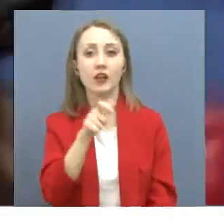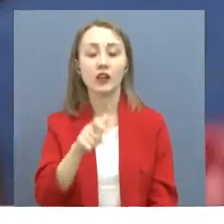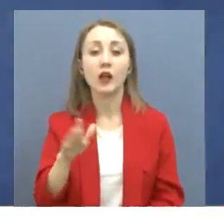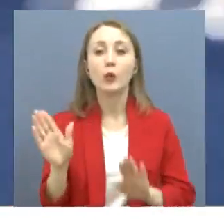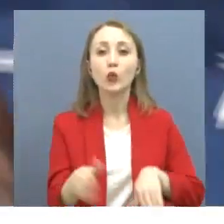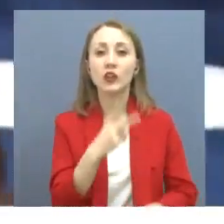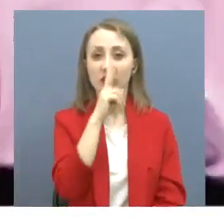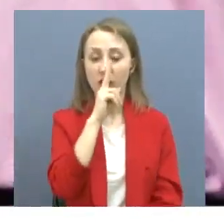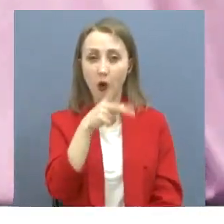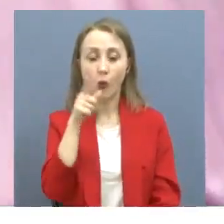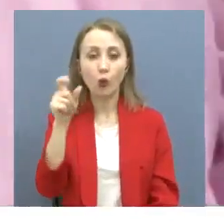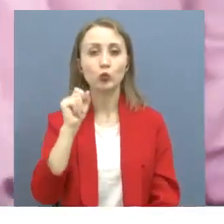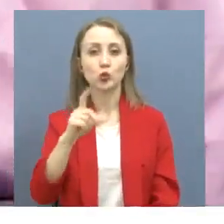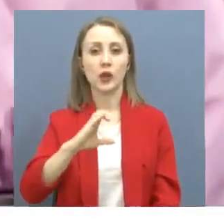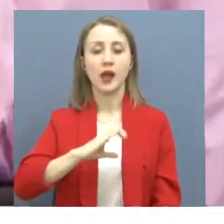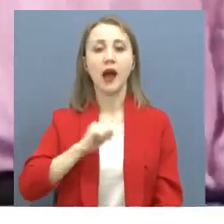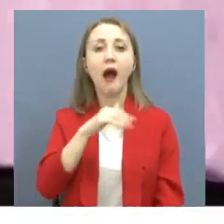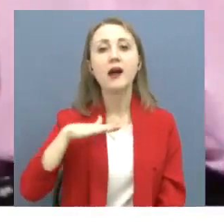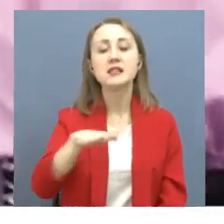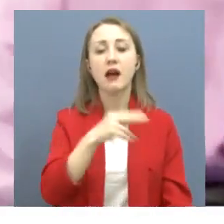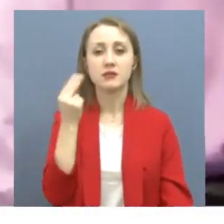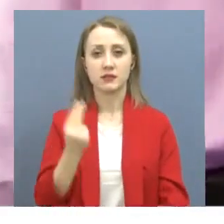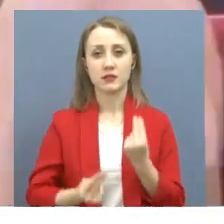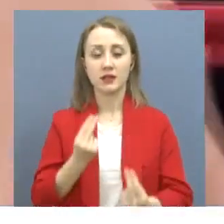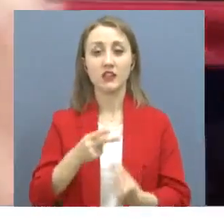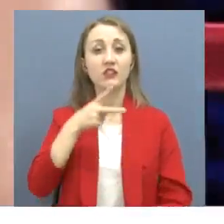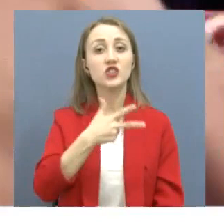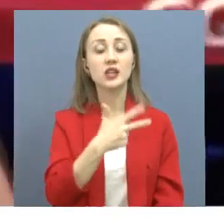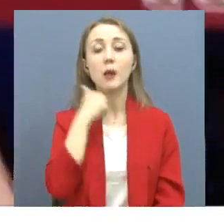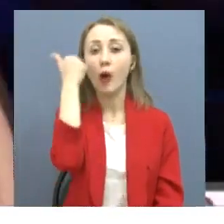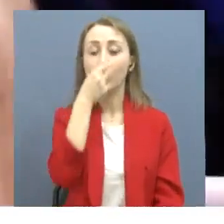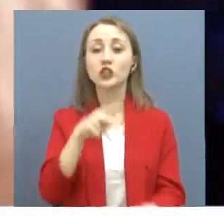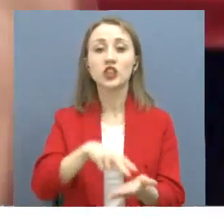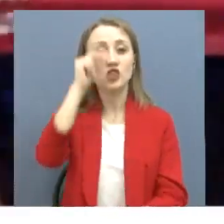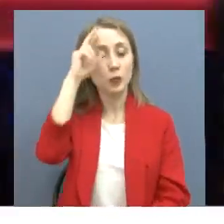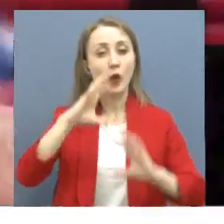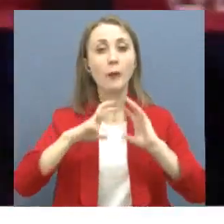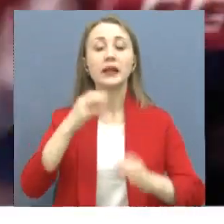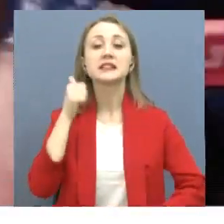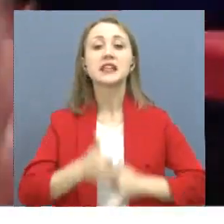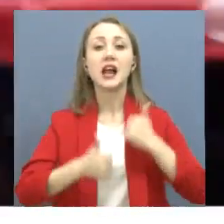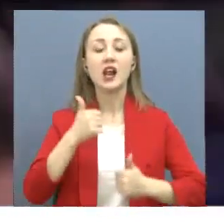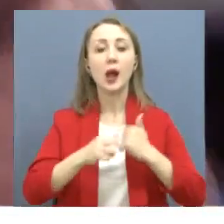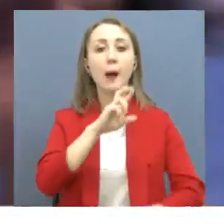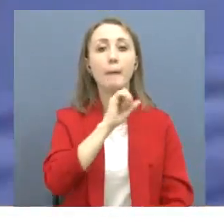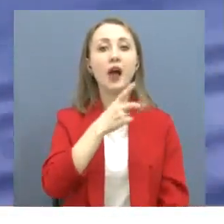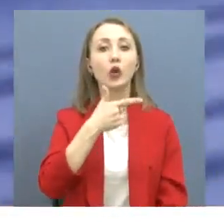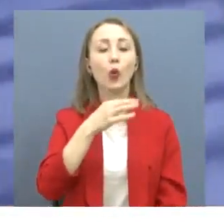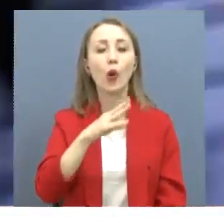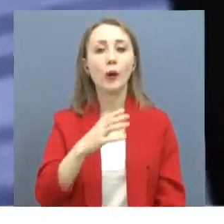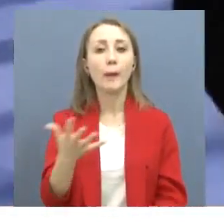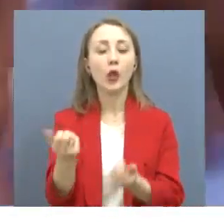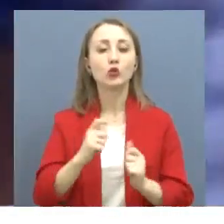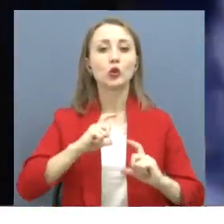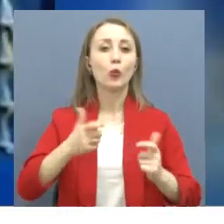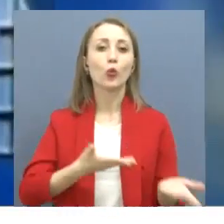два года он завоевал золотую медаль на азиатских играх. В 2003 году стал чемпионом мира на соревнованиях в Бангкоке и получил